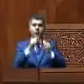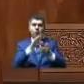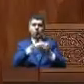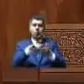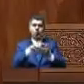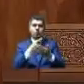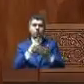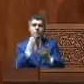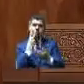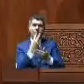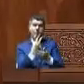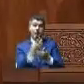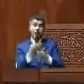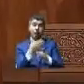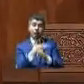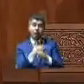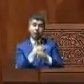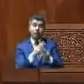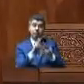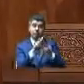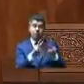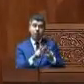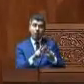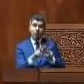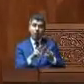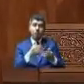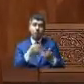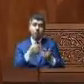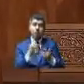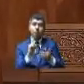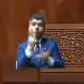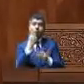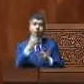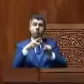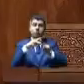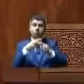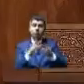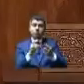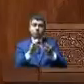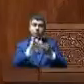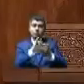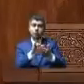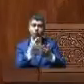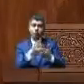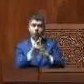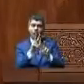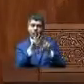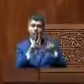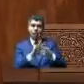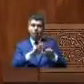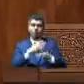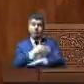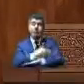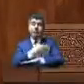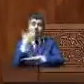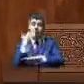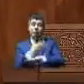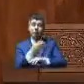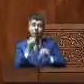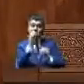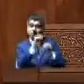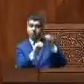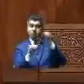وكذا التحقق من منشأ المنتجات المستفيدة من الأنظمة التفضيلية وتعزيز مراقبة مطابقة المواد